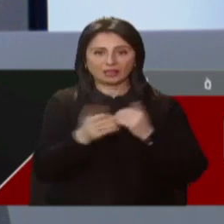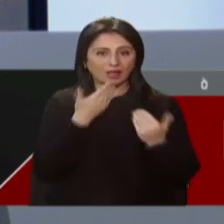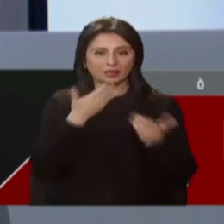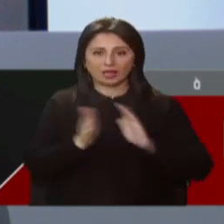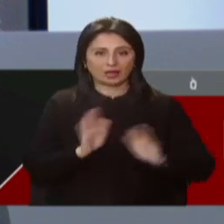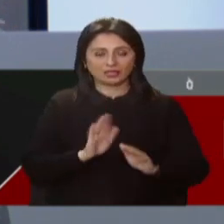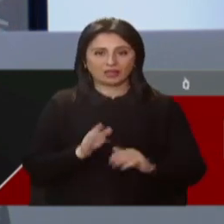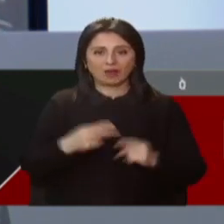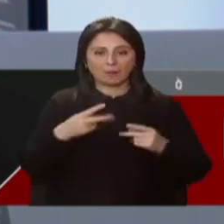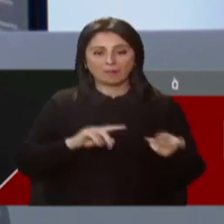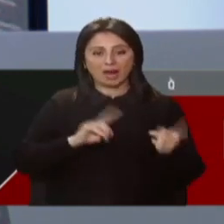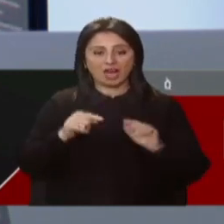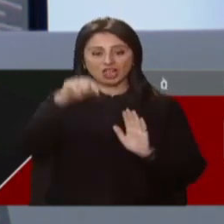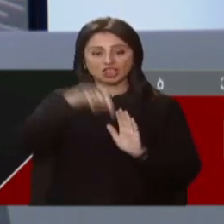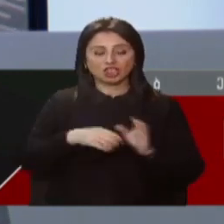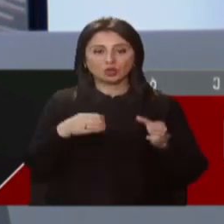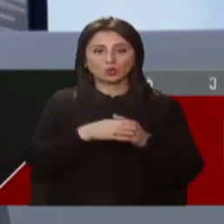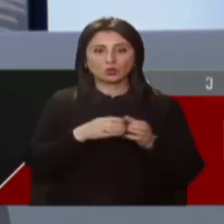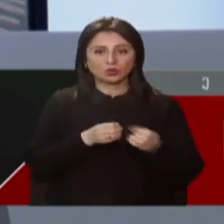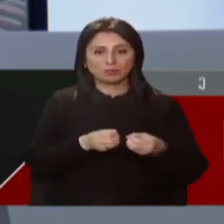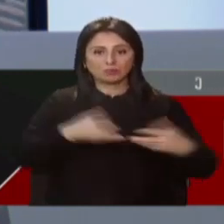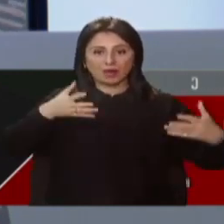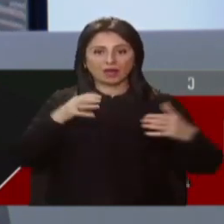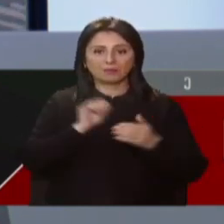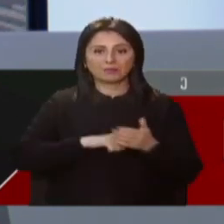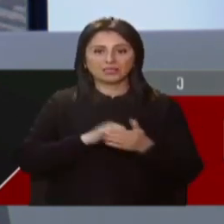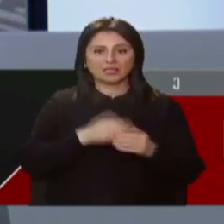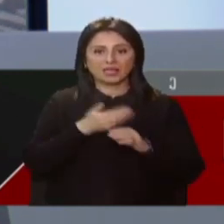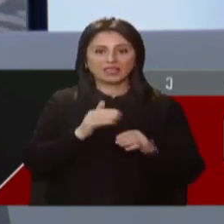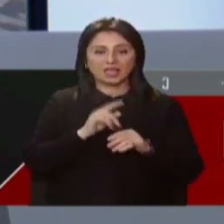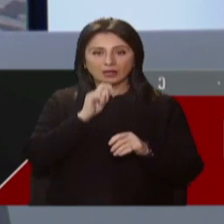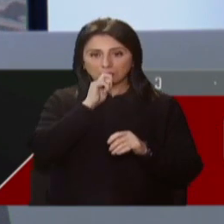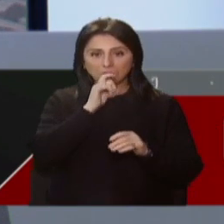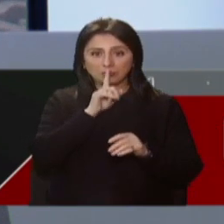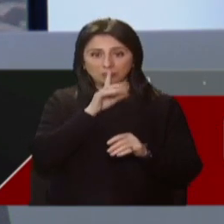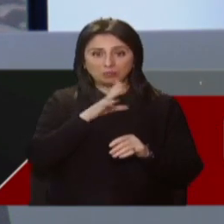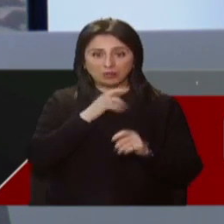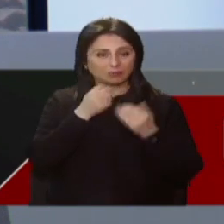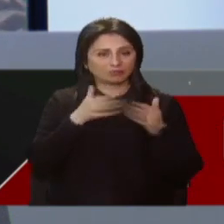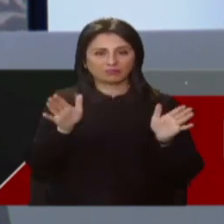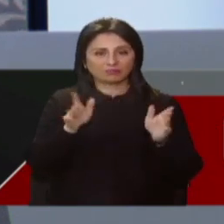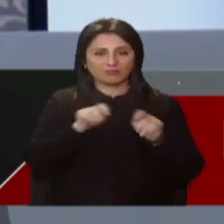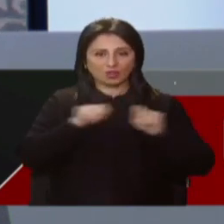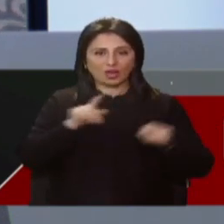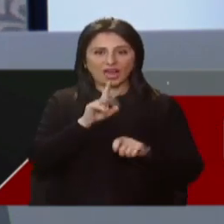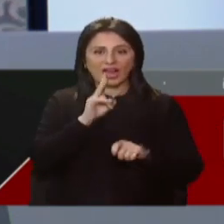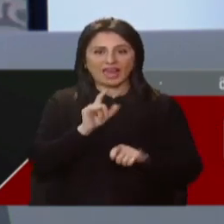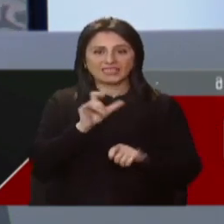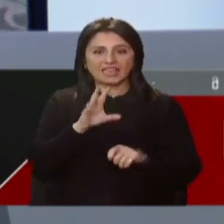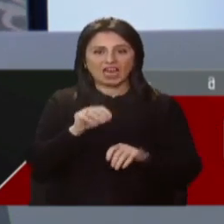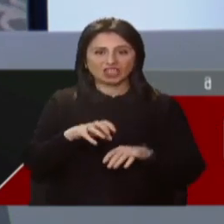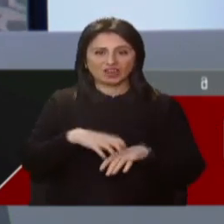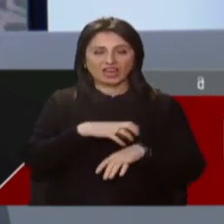ელაპარაკება. პარალელურად გუნდის შიგნით არსებული განხეთქილების მიზეზებზე ნელ-ნელა დუმილს არღვევს ნიკა მელია, რომელიც დავით კეზარაშვილის შემდეგ